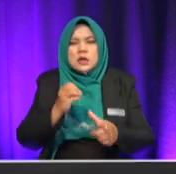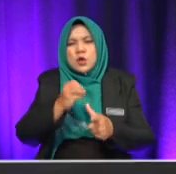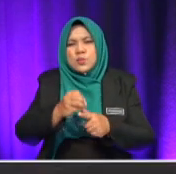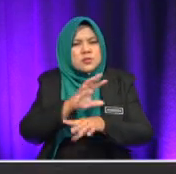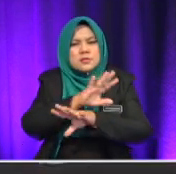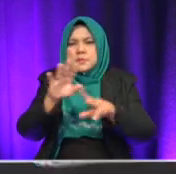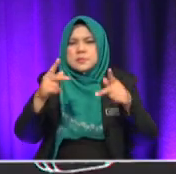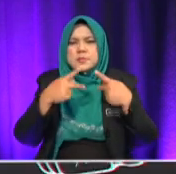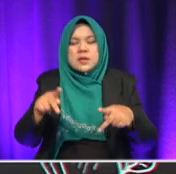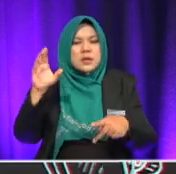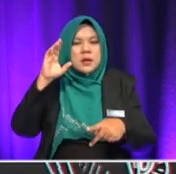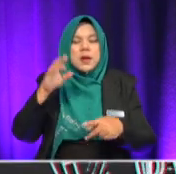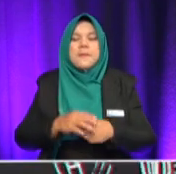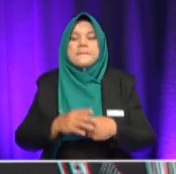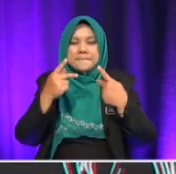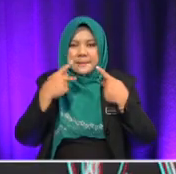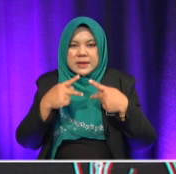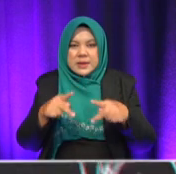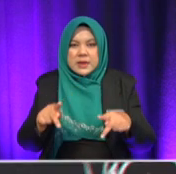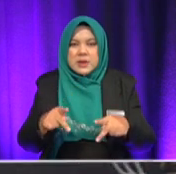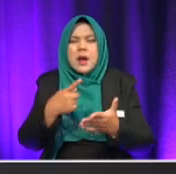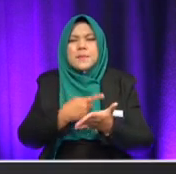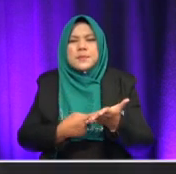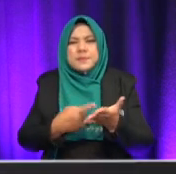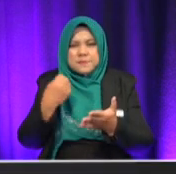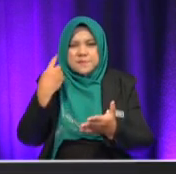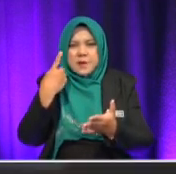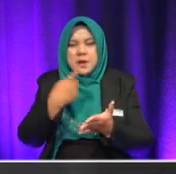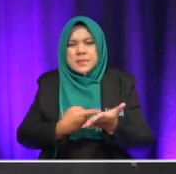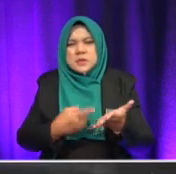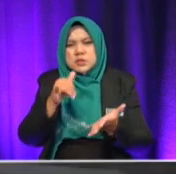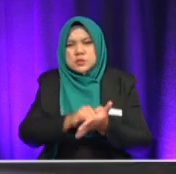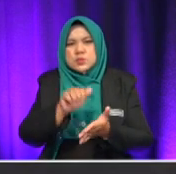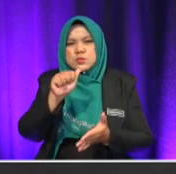nah pernah dengar Oke tapi paham tak senang